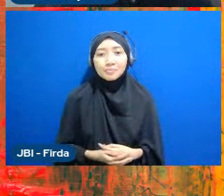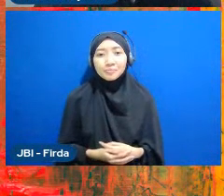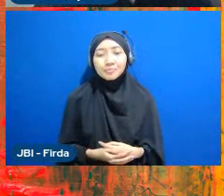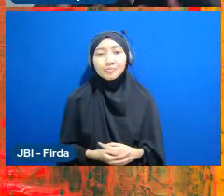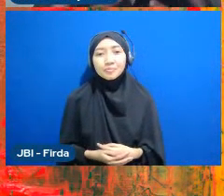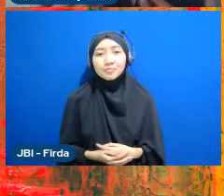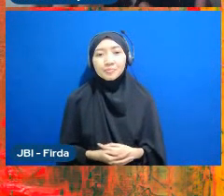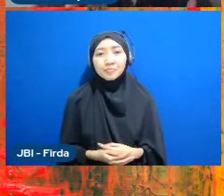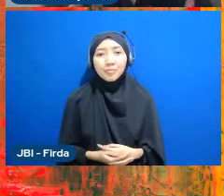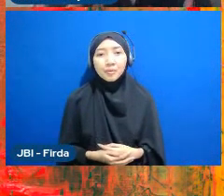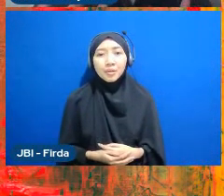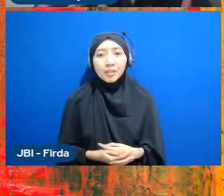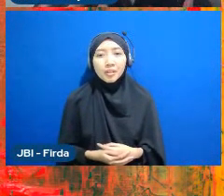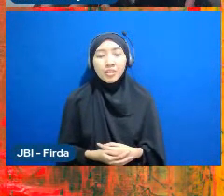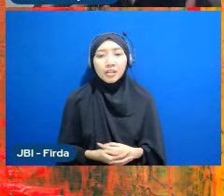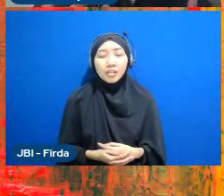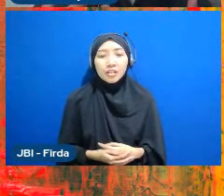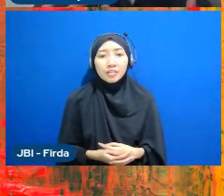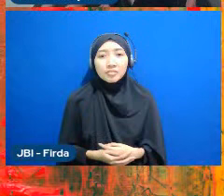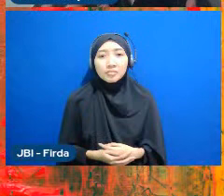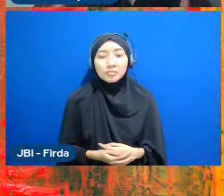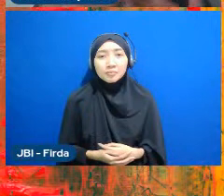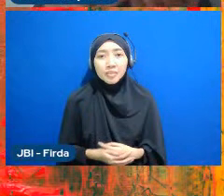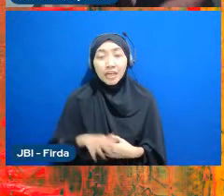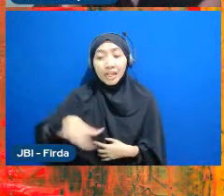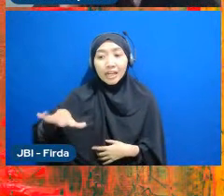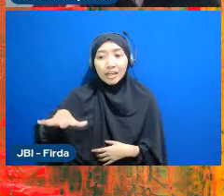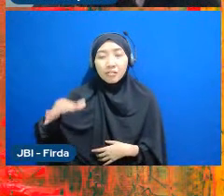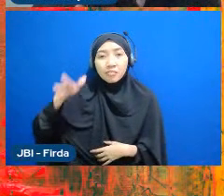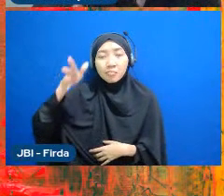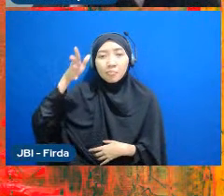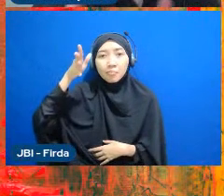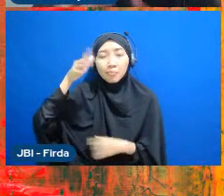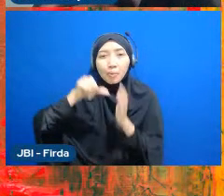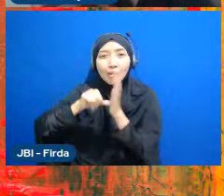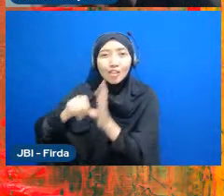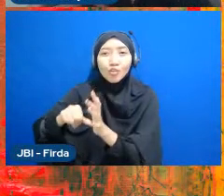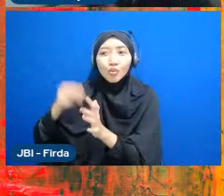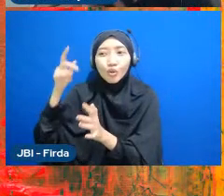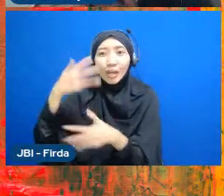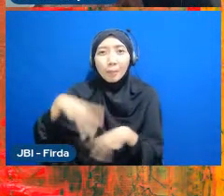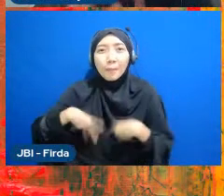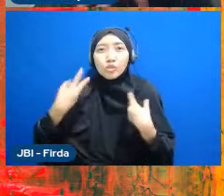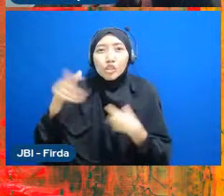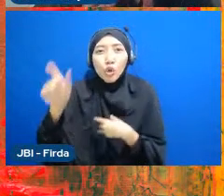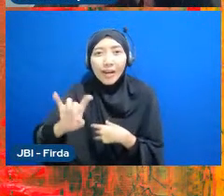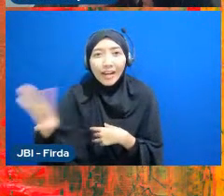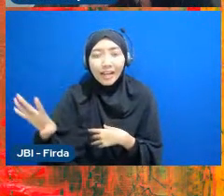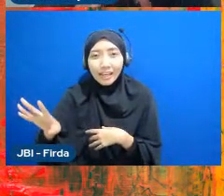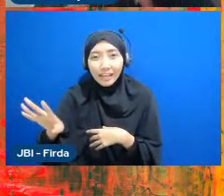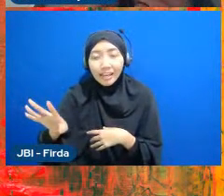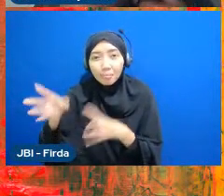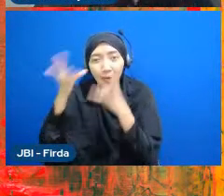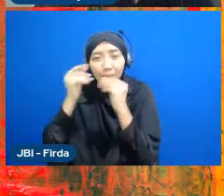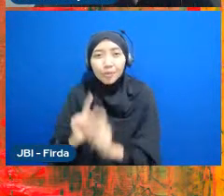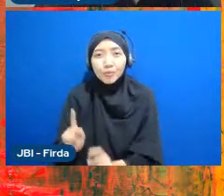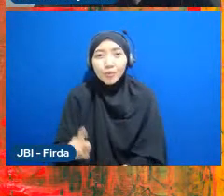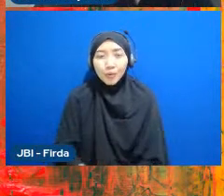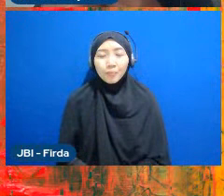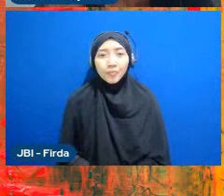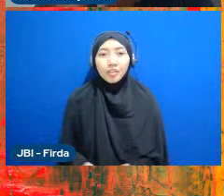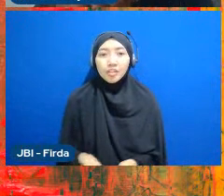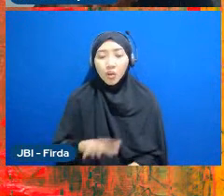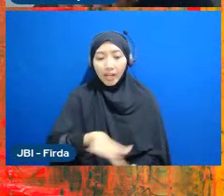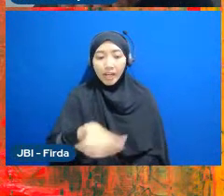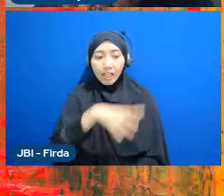orang lain. Jadi tadi bahwa ada ekspresi emosi yang berbeda gitu kan. Dan juga kemudian anak juga perlu tahu